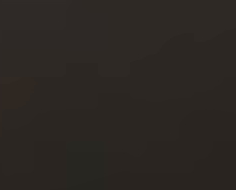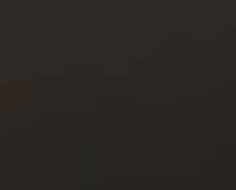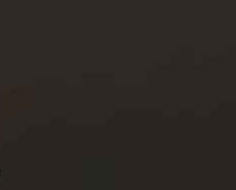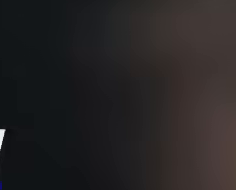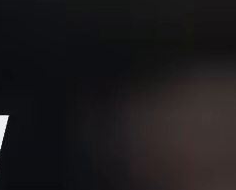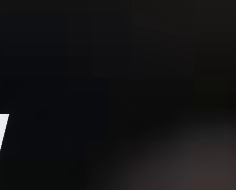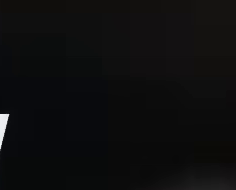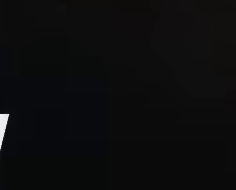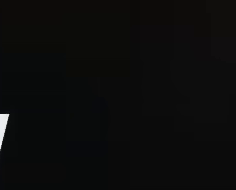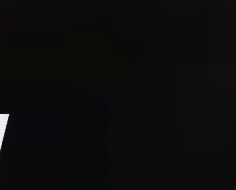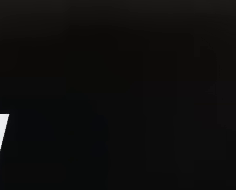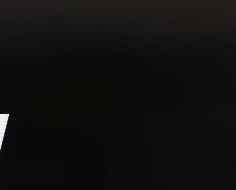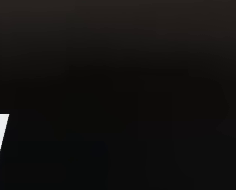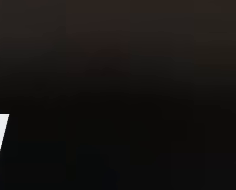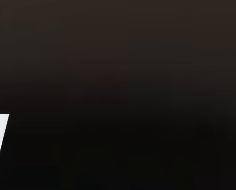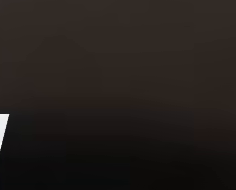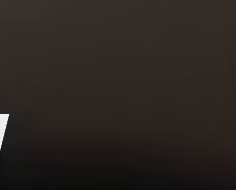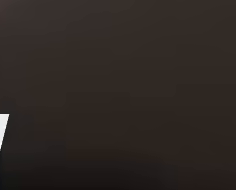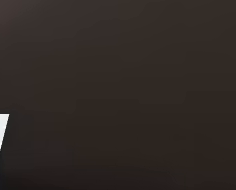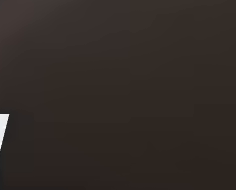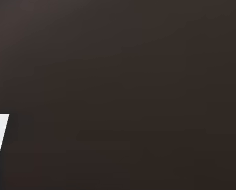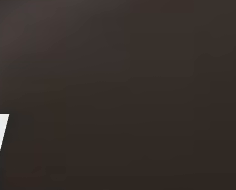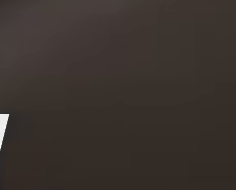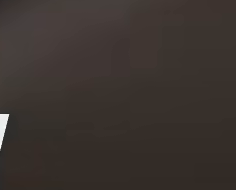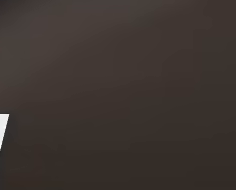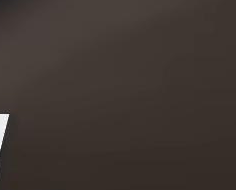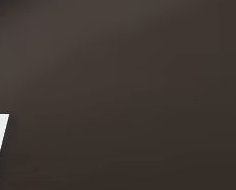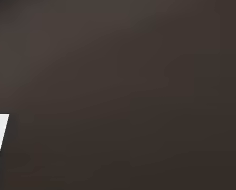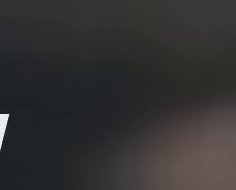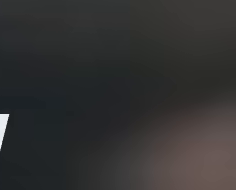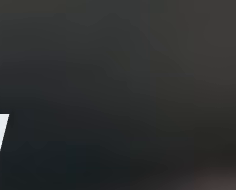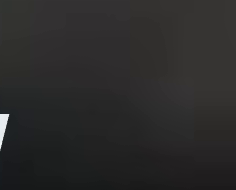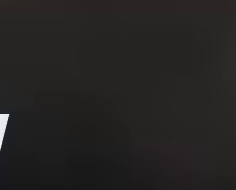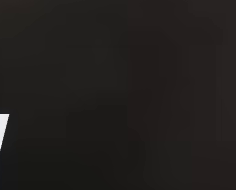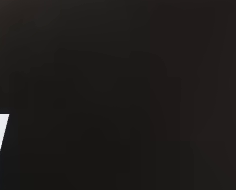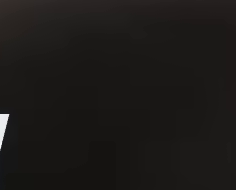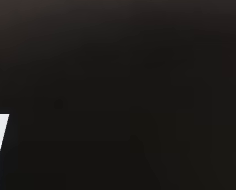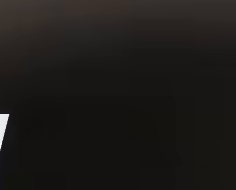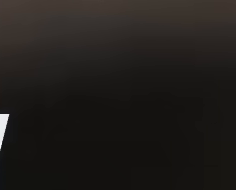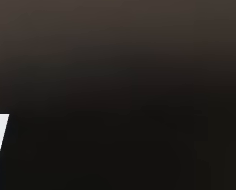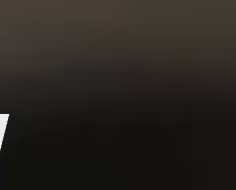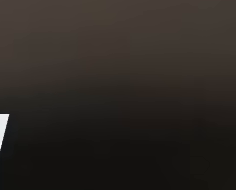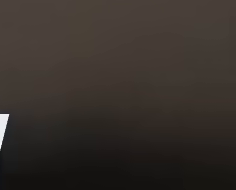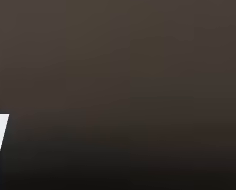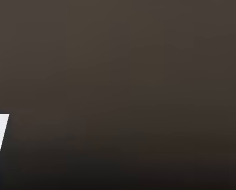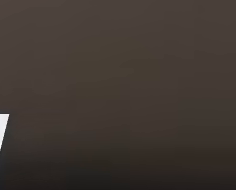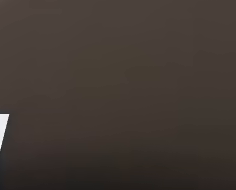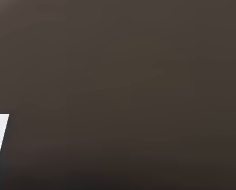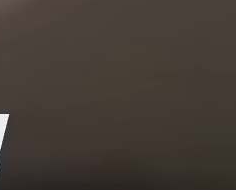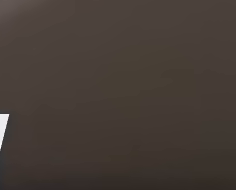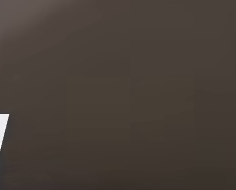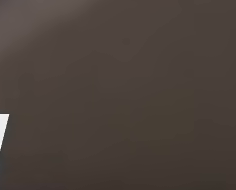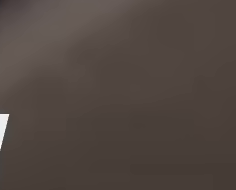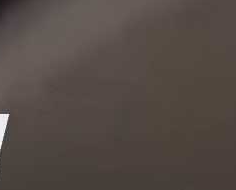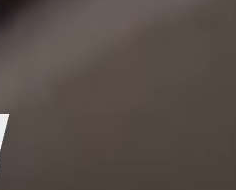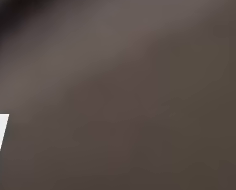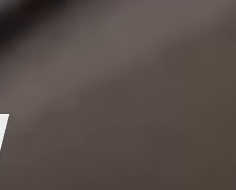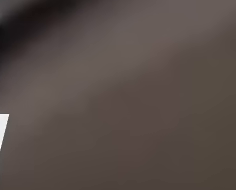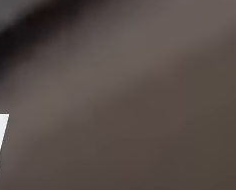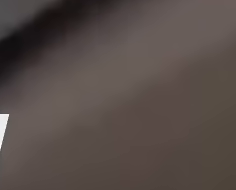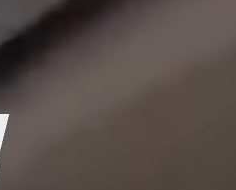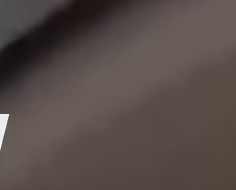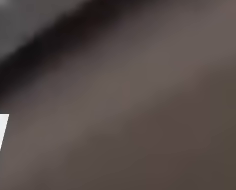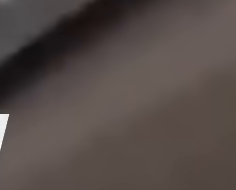rider. Makikita sa kanan niyang kamay ang isang baril. Makikita rin na tila may kinuha ang kaliwa niyang kamay